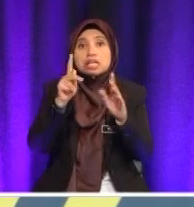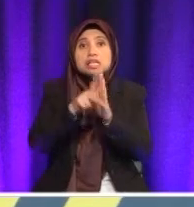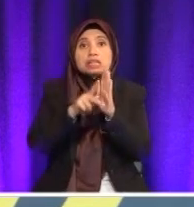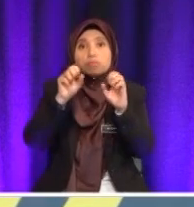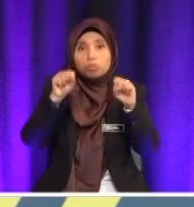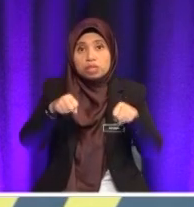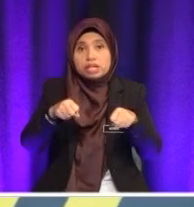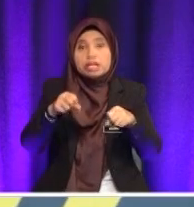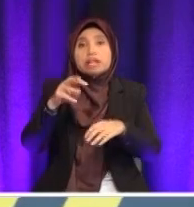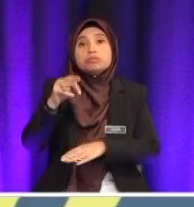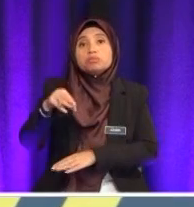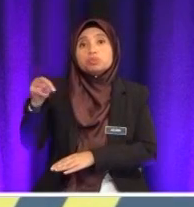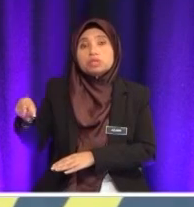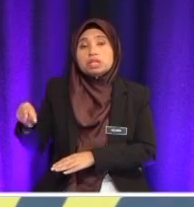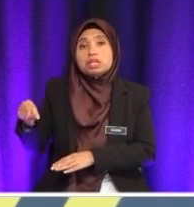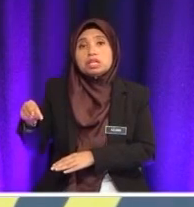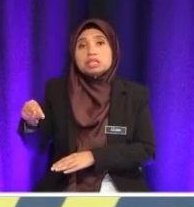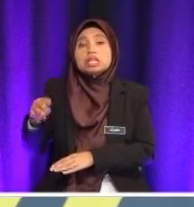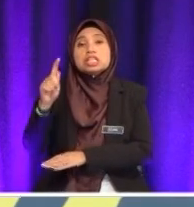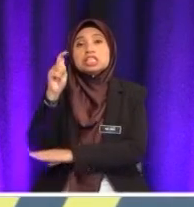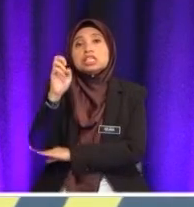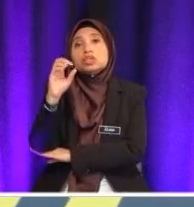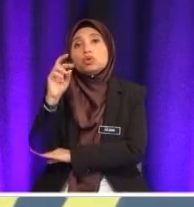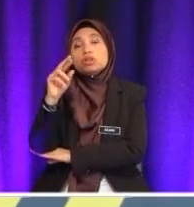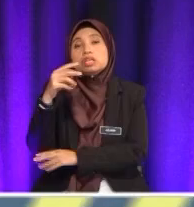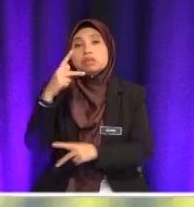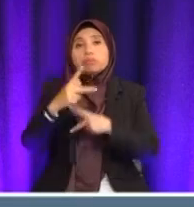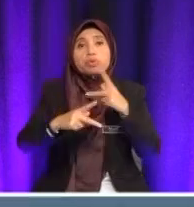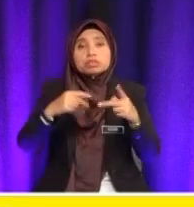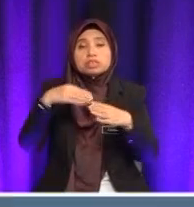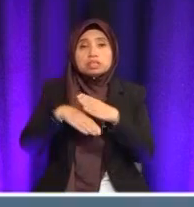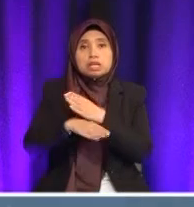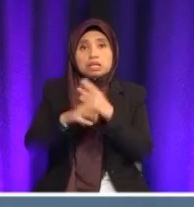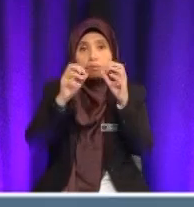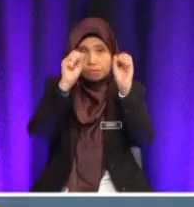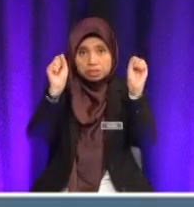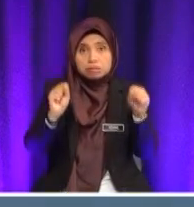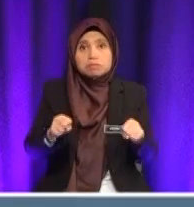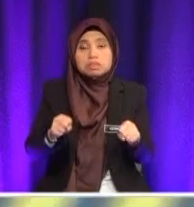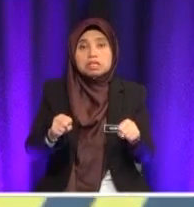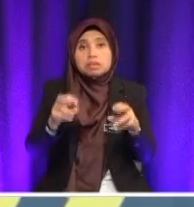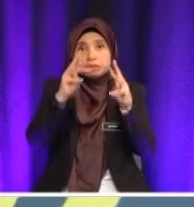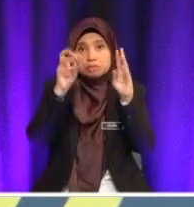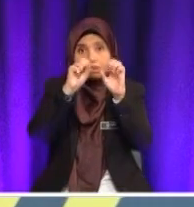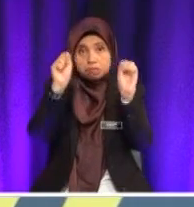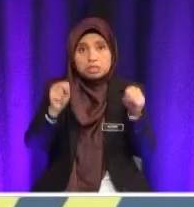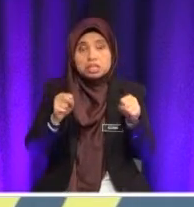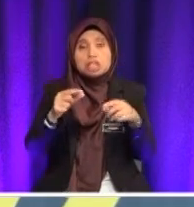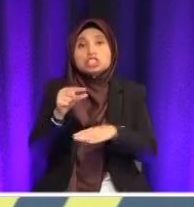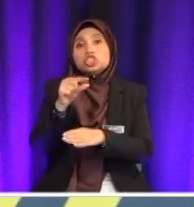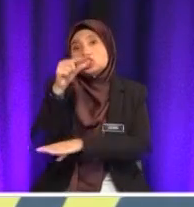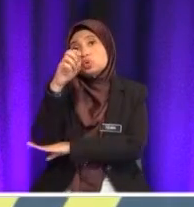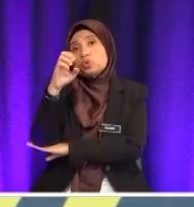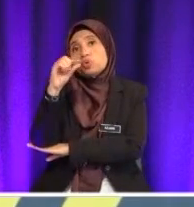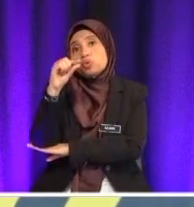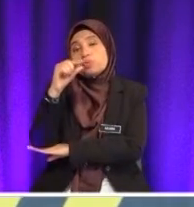konsep prinsip fenomena teori dan proses dalam mata pelajaran geografi dalam situasi sebenarnya